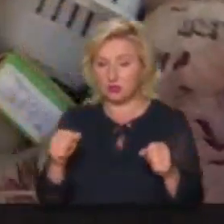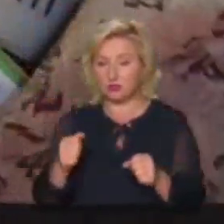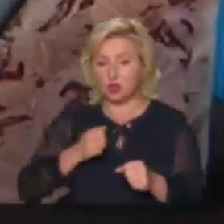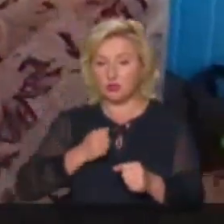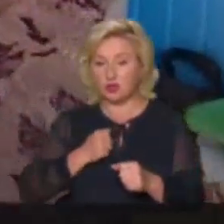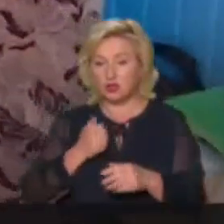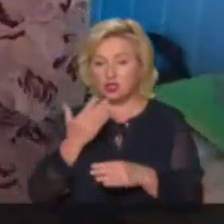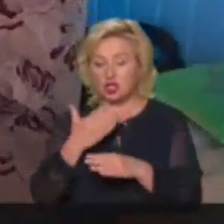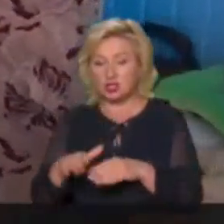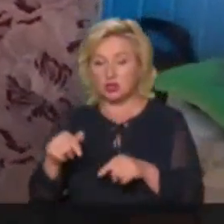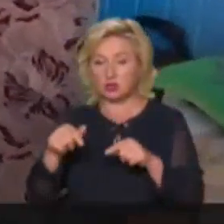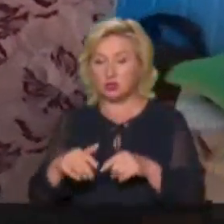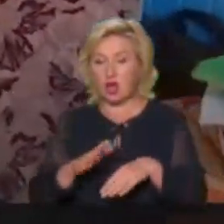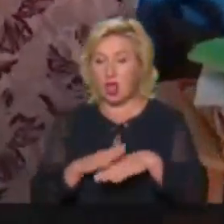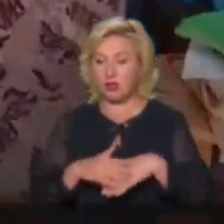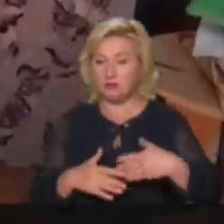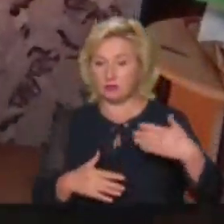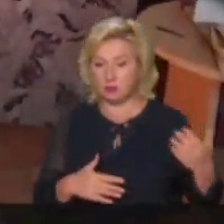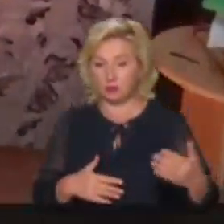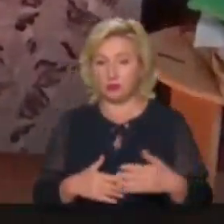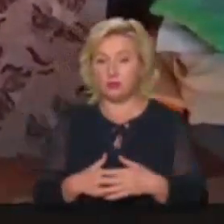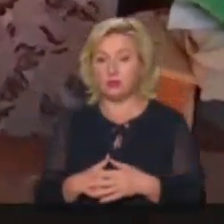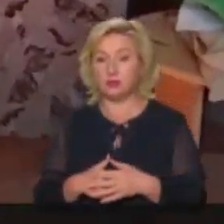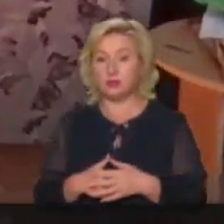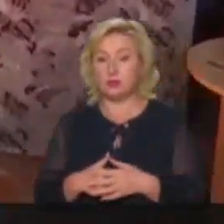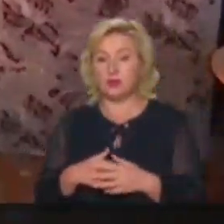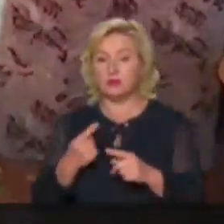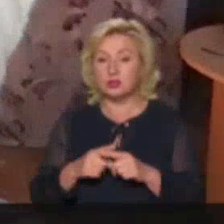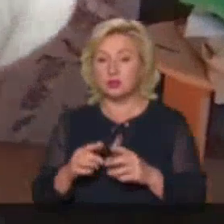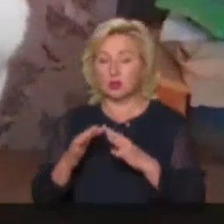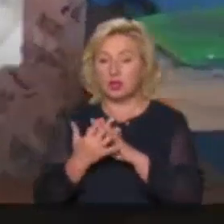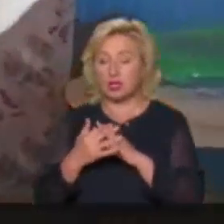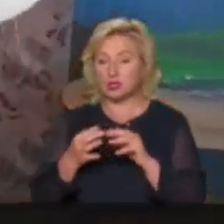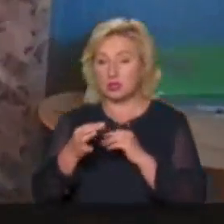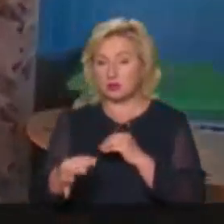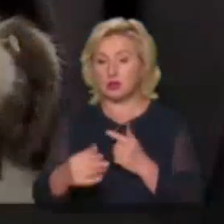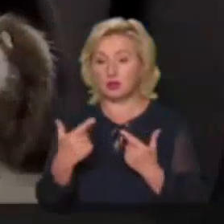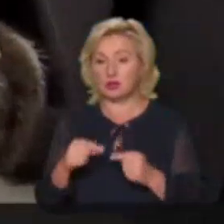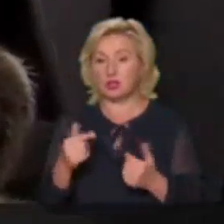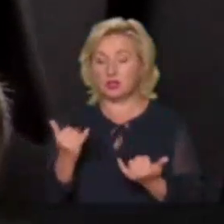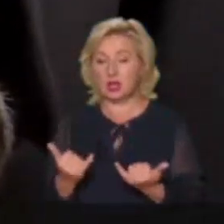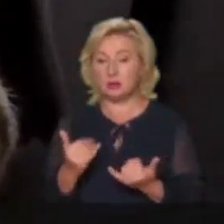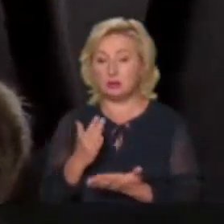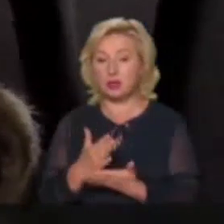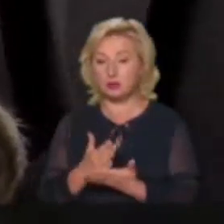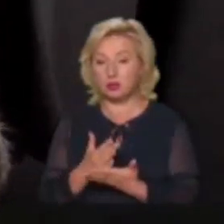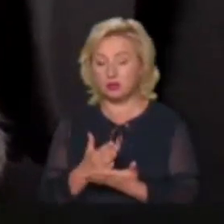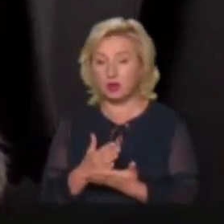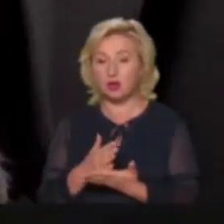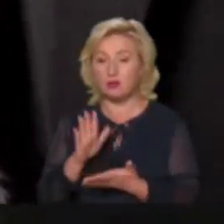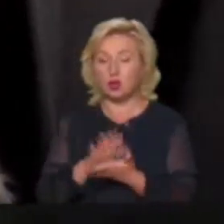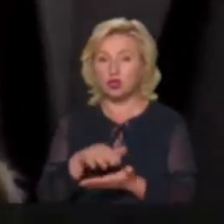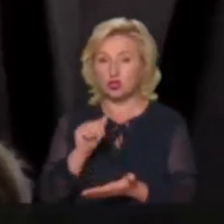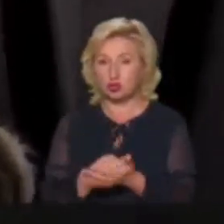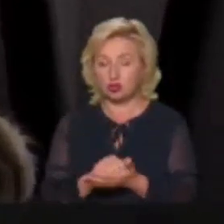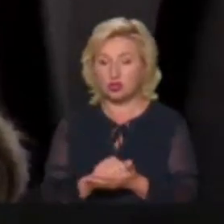якраз отут по ліву руку від мене. Ну, і у цьому населеному пункті, де я зараз перебуваю, пошкоджень